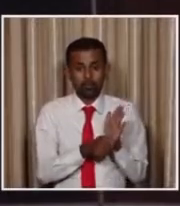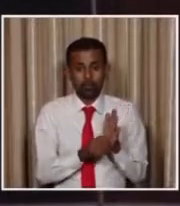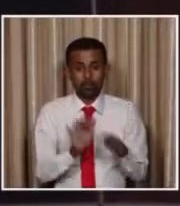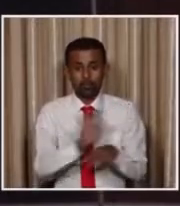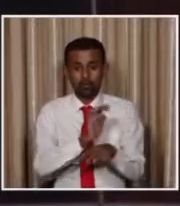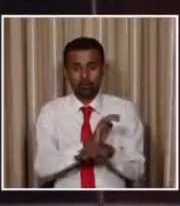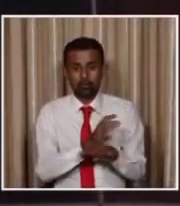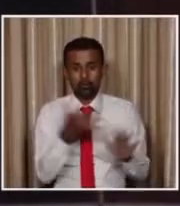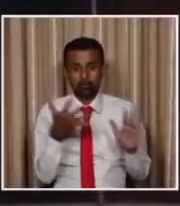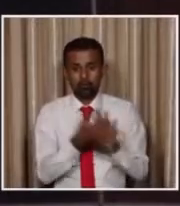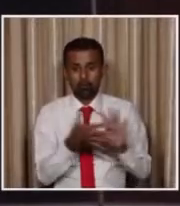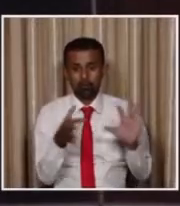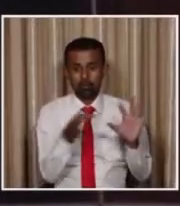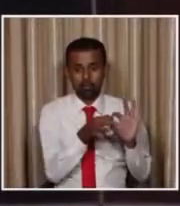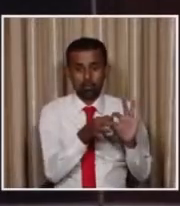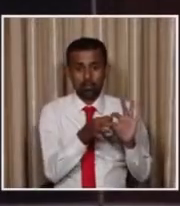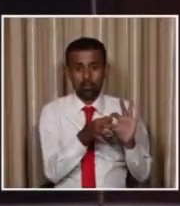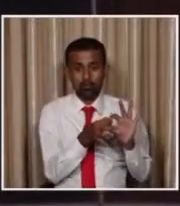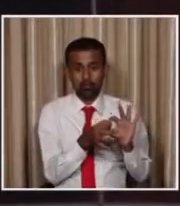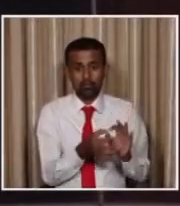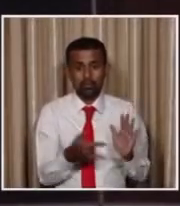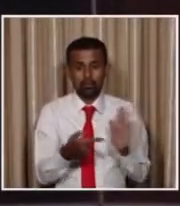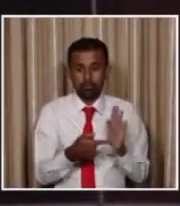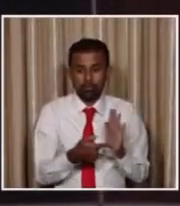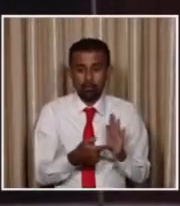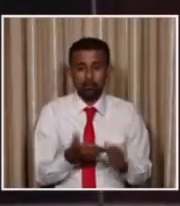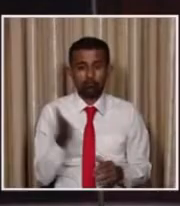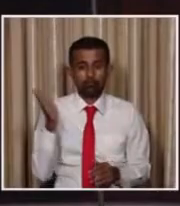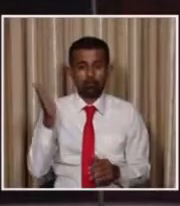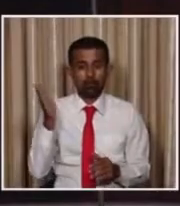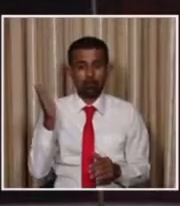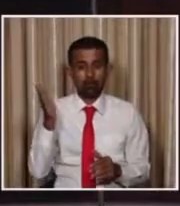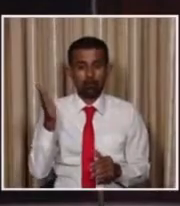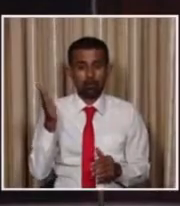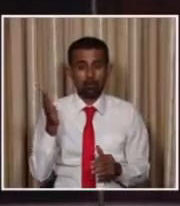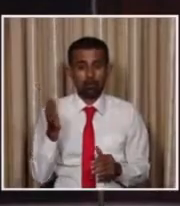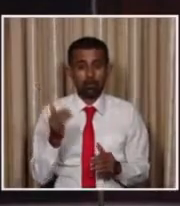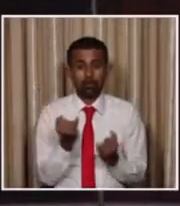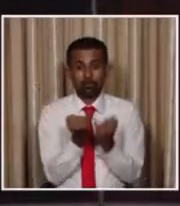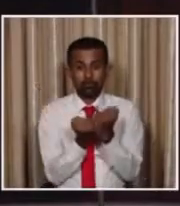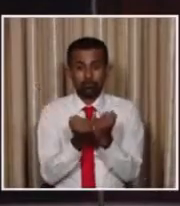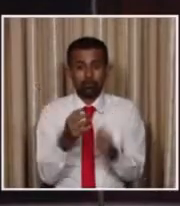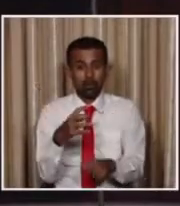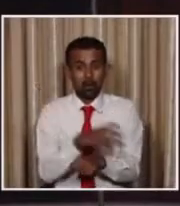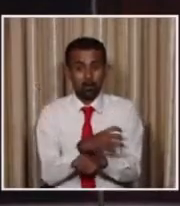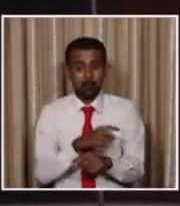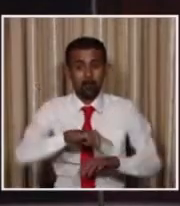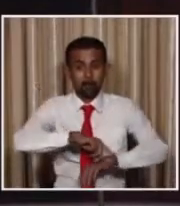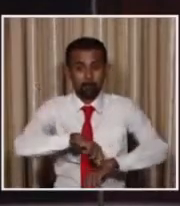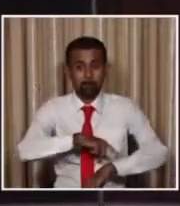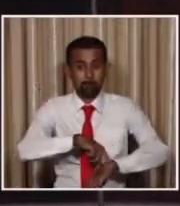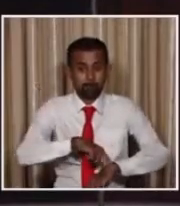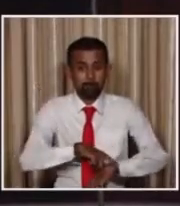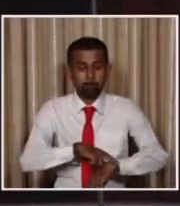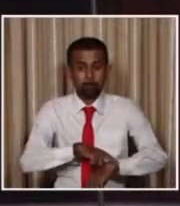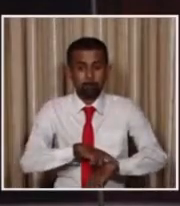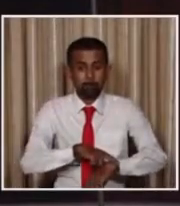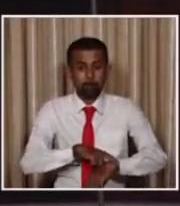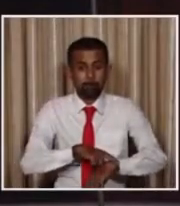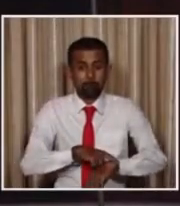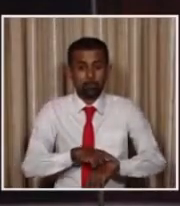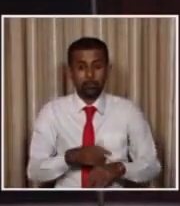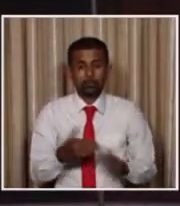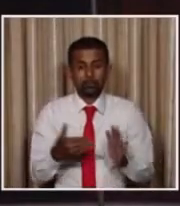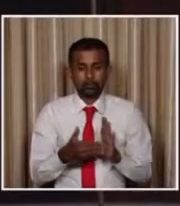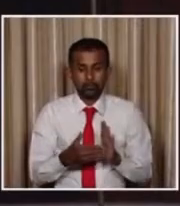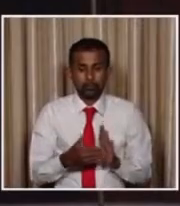යොමු කරලා ඒ දරුවෝ නොමරා මරනවා ඒ අය කරන්ඩල්නවා කියලා පැය ගාණක් තිස්සේ මේ ශරීරයට